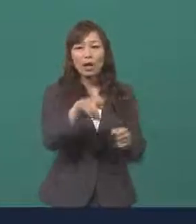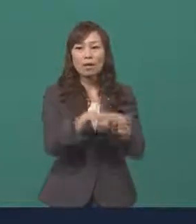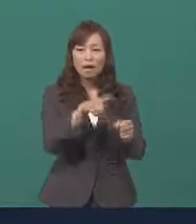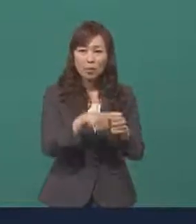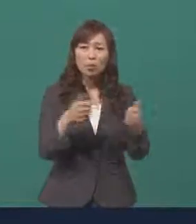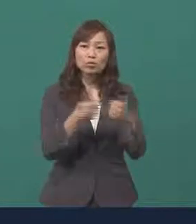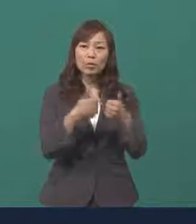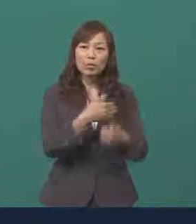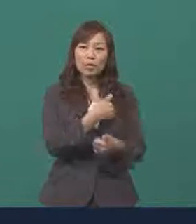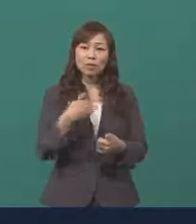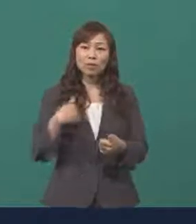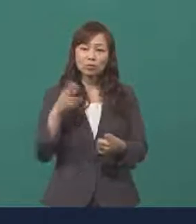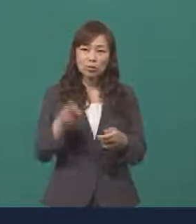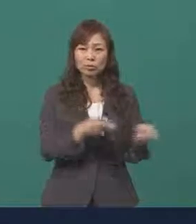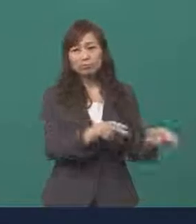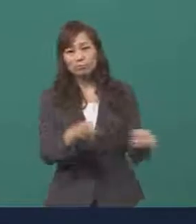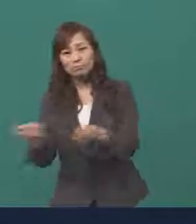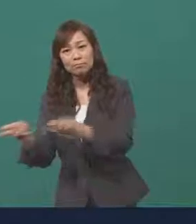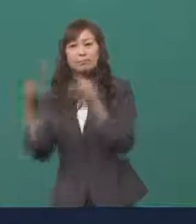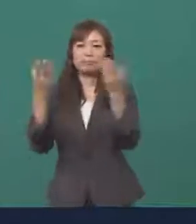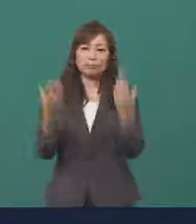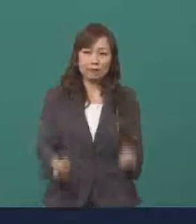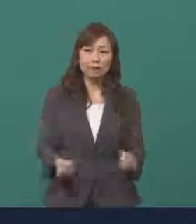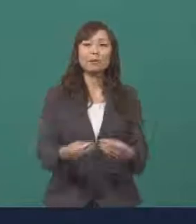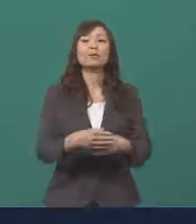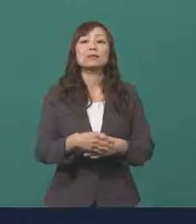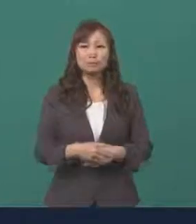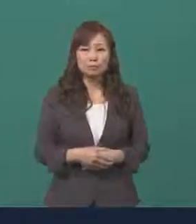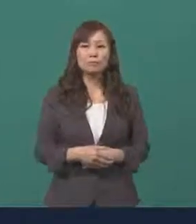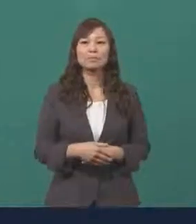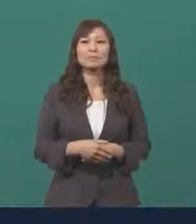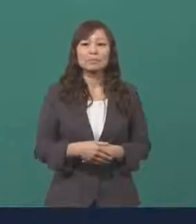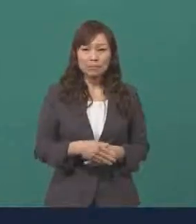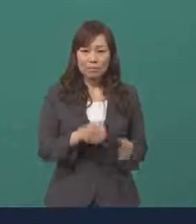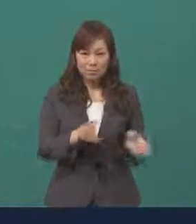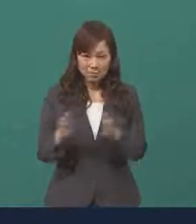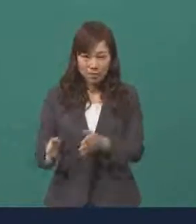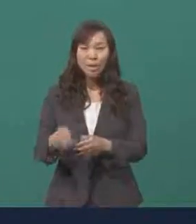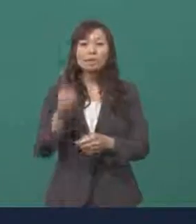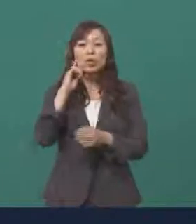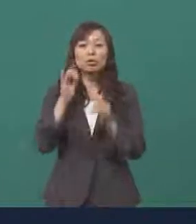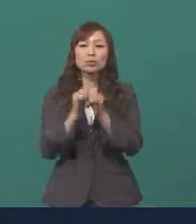連携し聴覚障害者に配慮した相談体制を整えました。